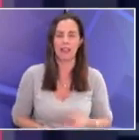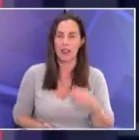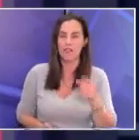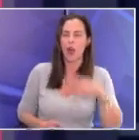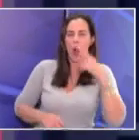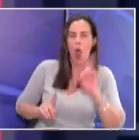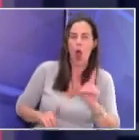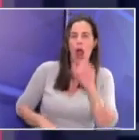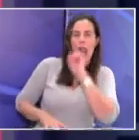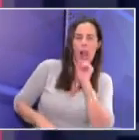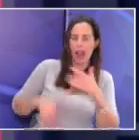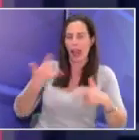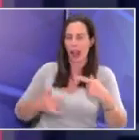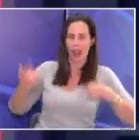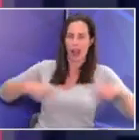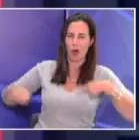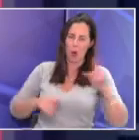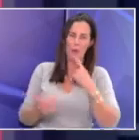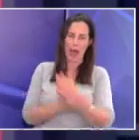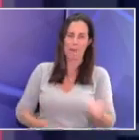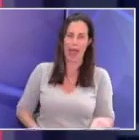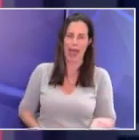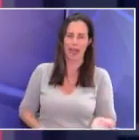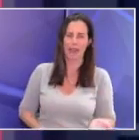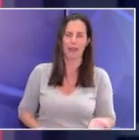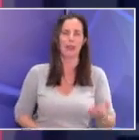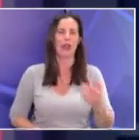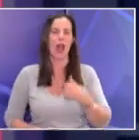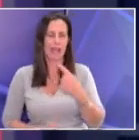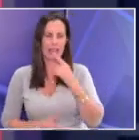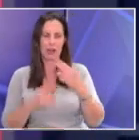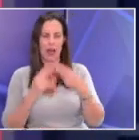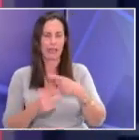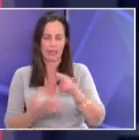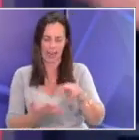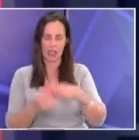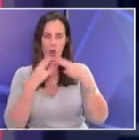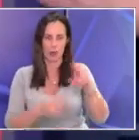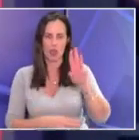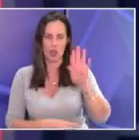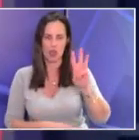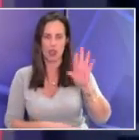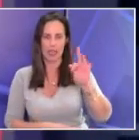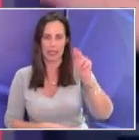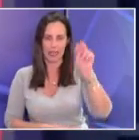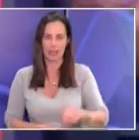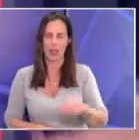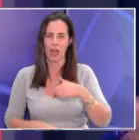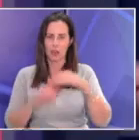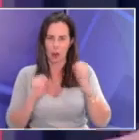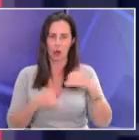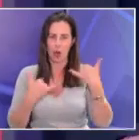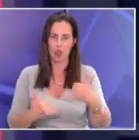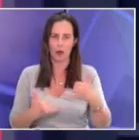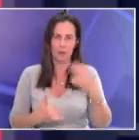לא, זה חטפנות, וחטפנות תראה, הוא לא דובר אמת. אני אקריא את התגובה שלו, אני אקריא את התגובה שלו, אני מעריך שהמפיקים שלנו